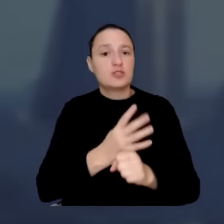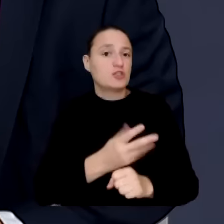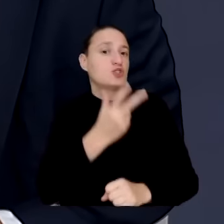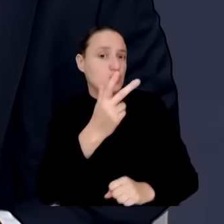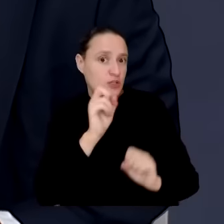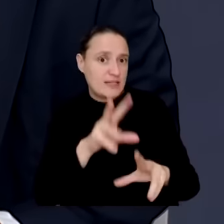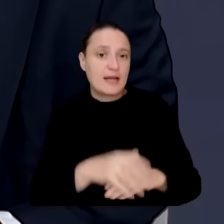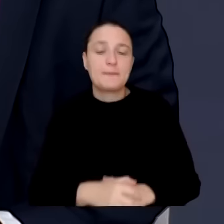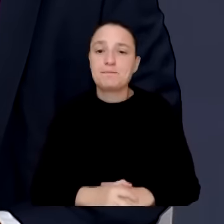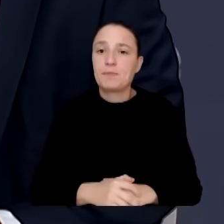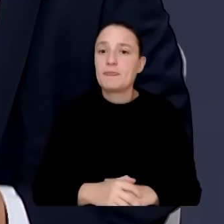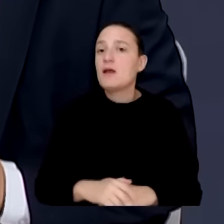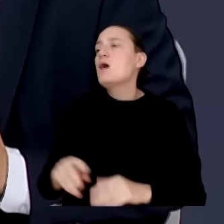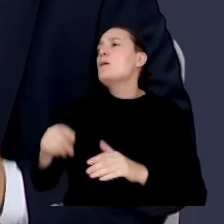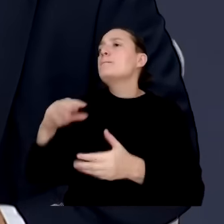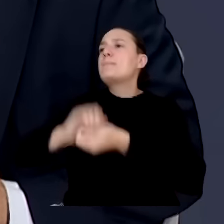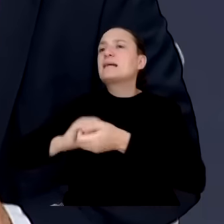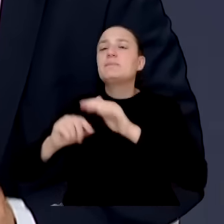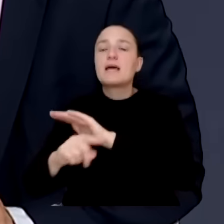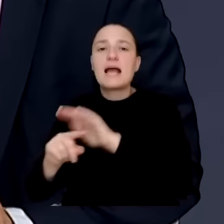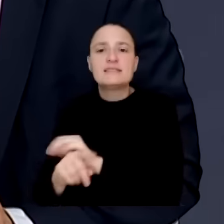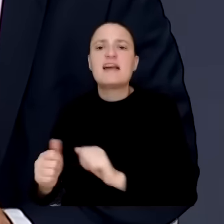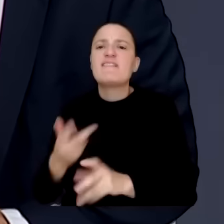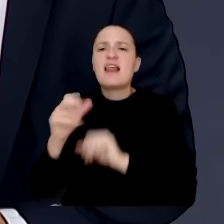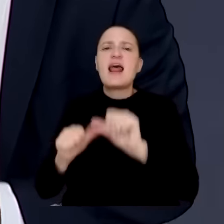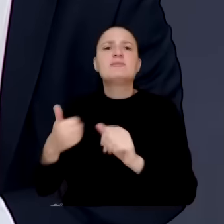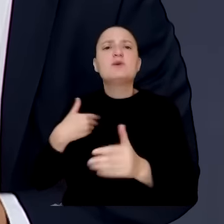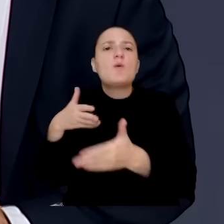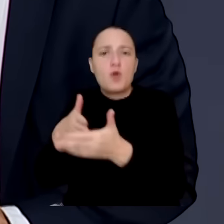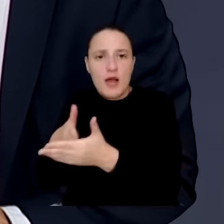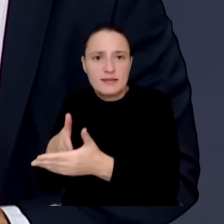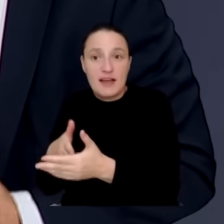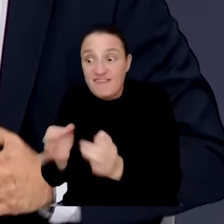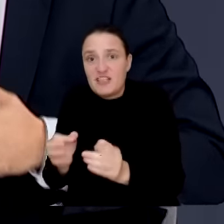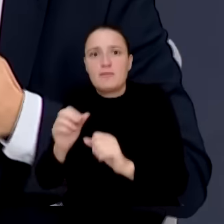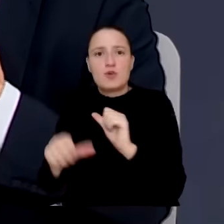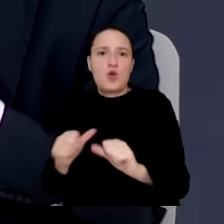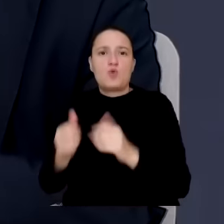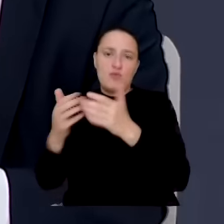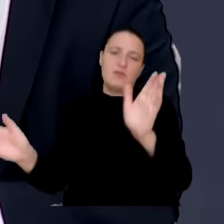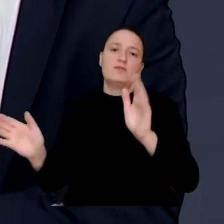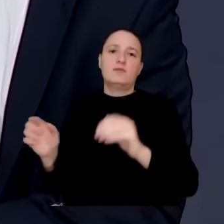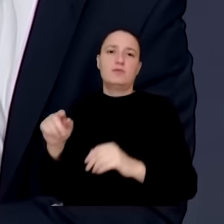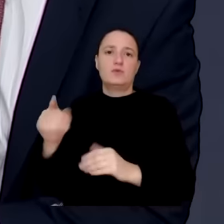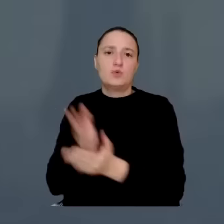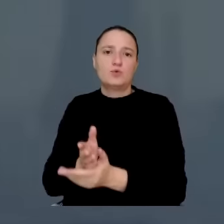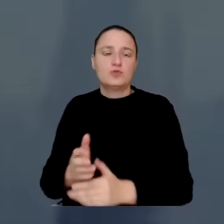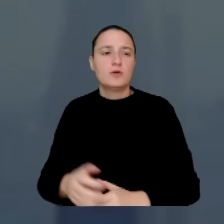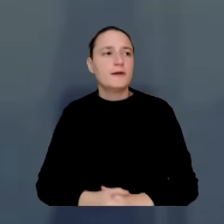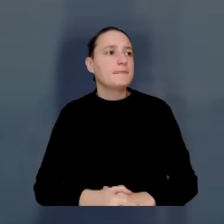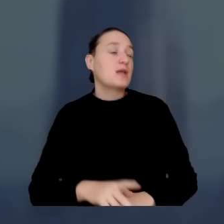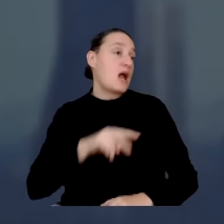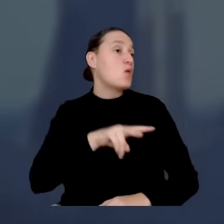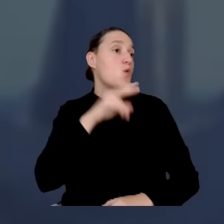dyrek Pakt migracyjny był przez lata zablokowany dopiero w tym roku cała proca że w Unii